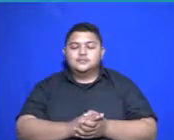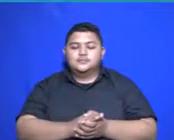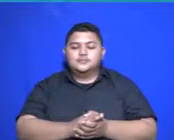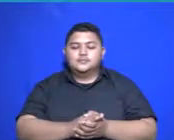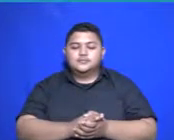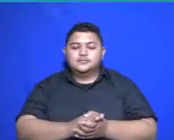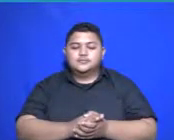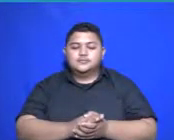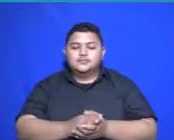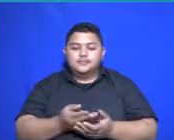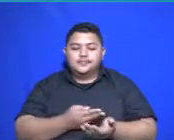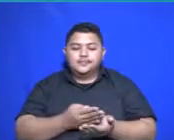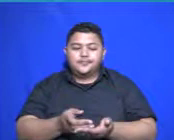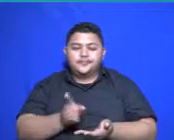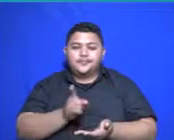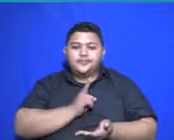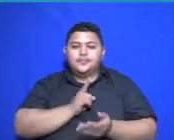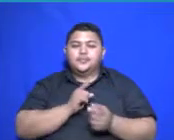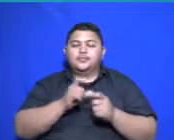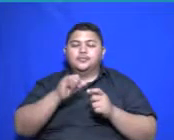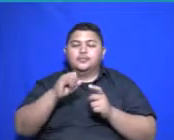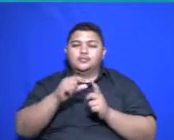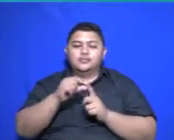cipta untuk film-film nasional yang bisa kita